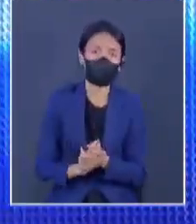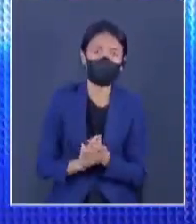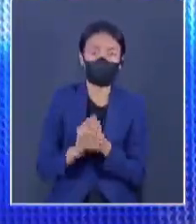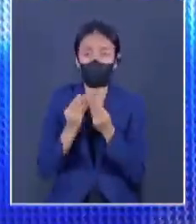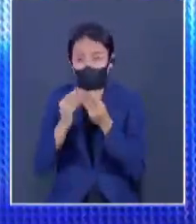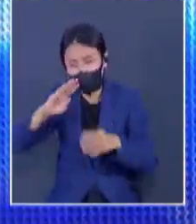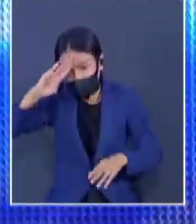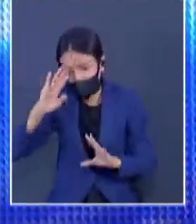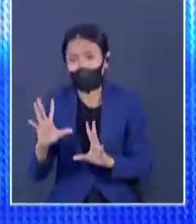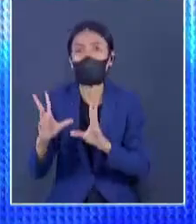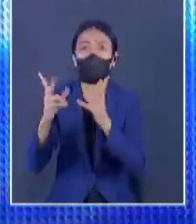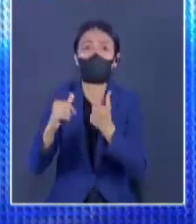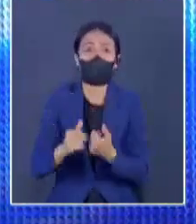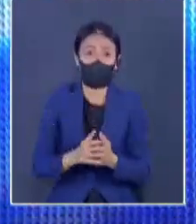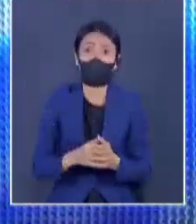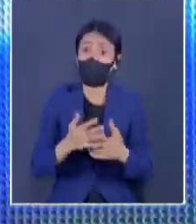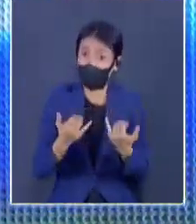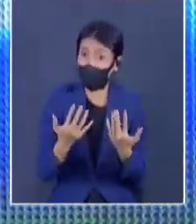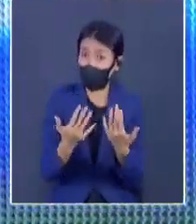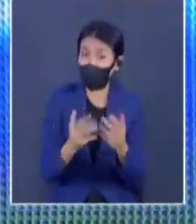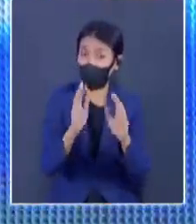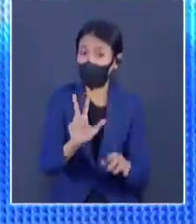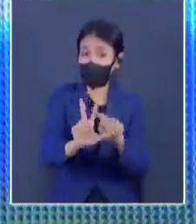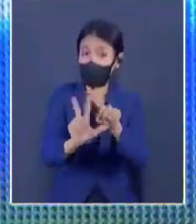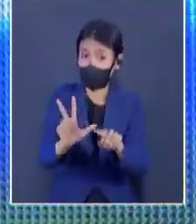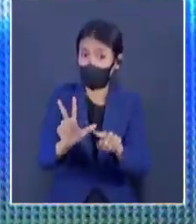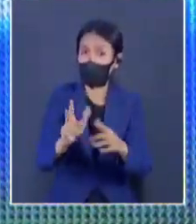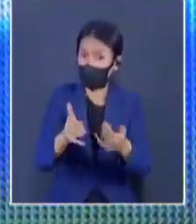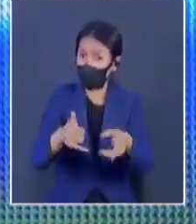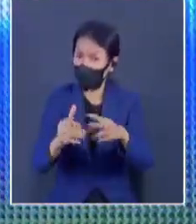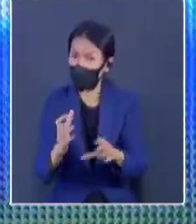ถ้ามีความคืบหน้าของผลตรวจเพื่อนๆในวงนะคะคุณผู้ชมจะรีบนำมาอัปเดตให้ได้ทราบกันแน่นอนค่ะ